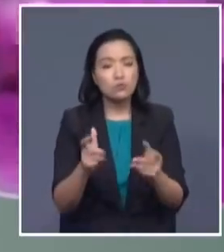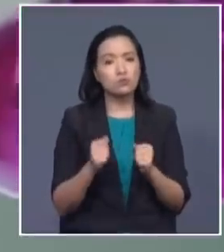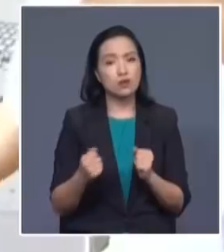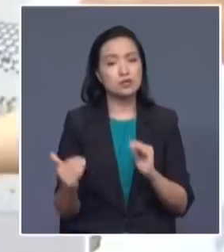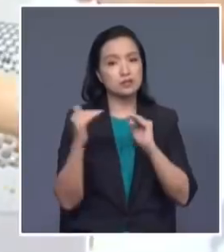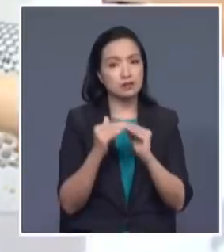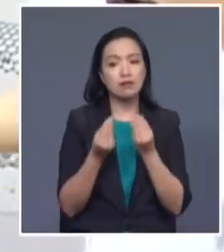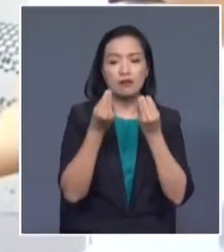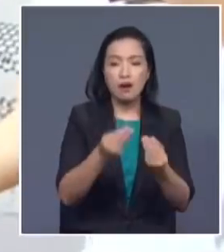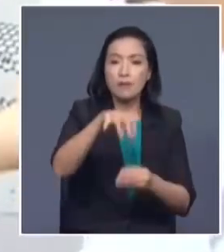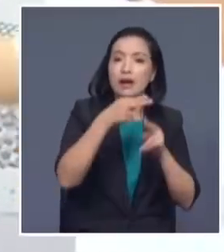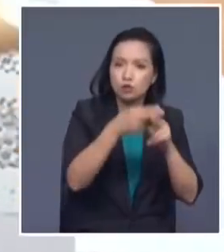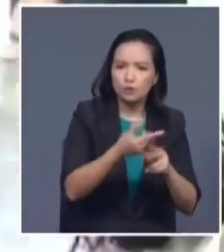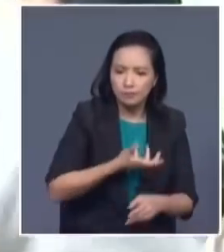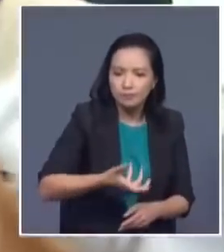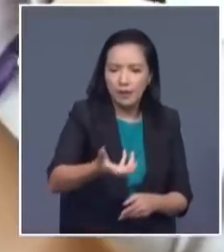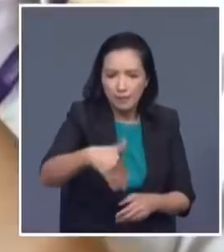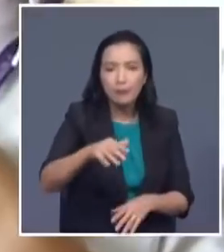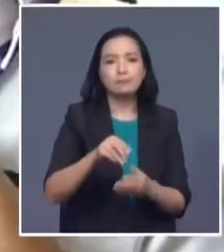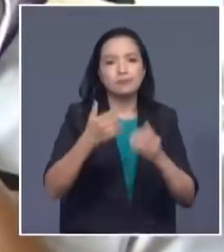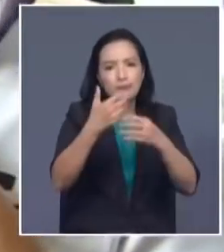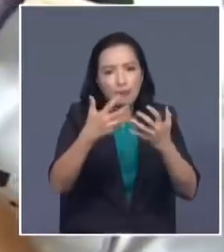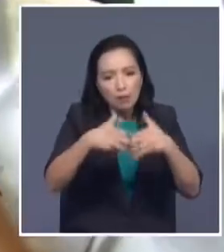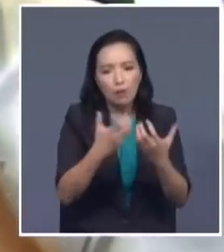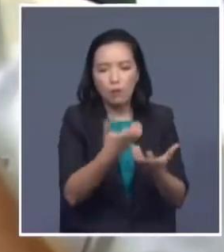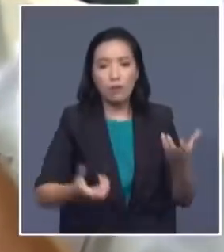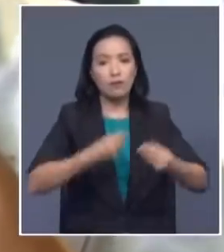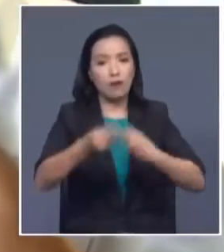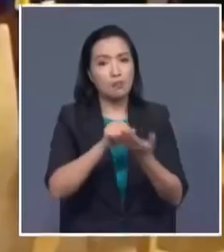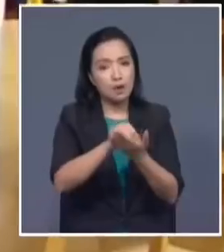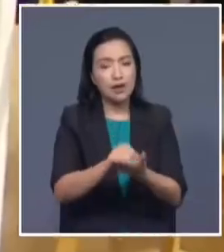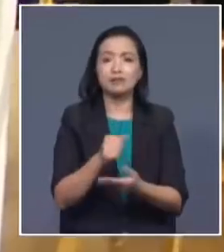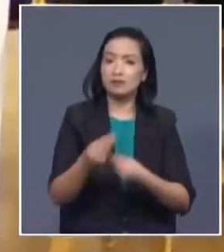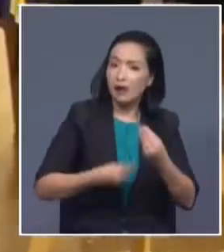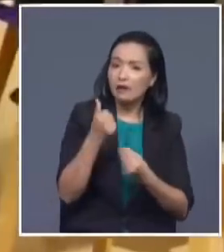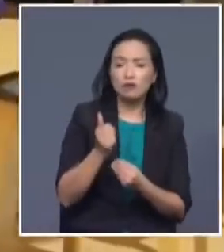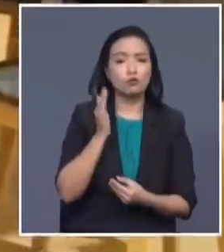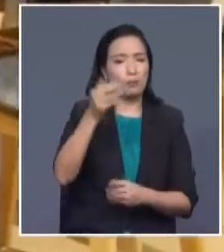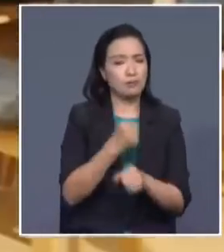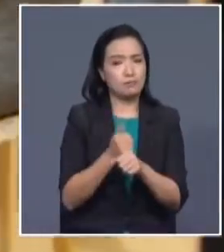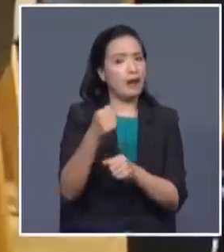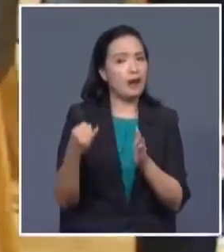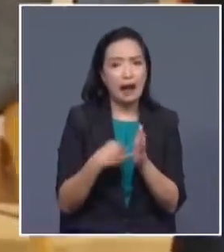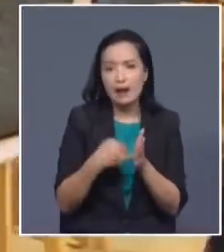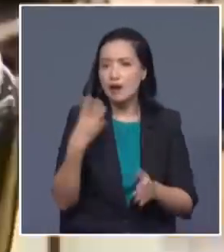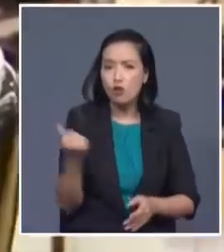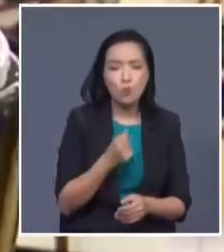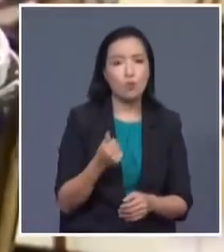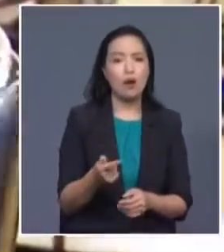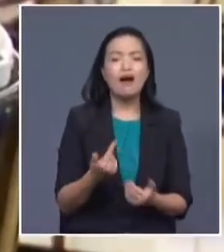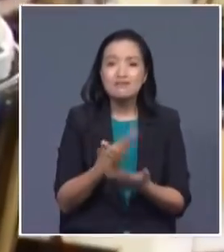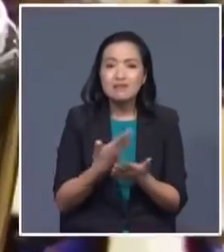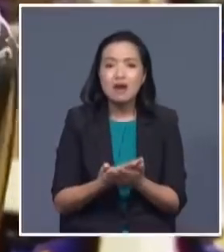คเอกชนเพื่อนำไปผลิตสินค้าบริการและออกขายในตลาดต่อไปจะสามารถทำได้อย่างคล่องแคล่วคล่องตัวโดยร